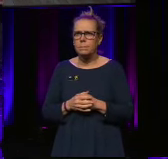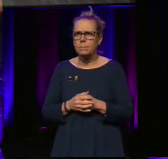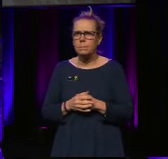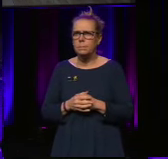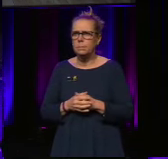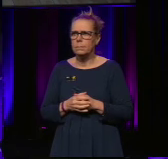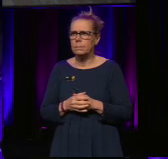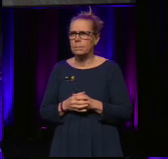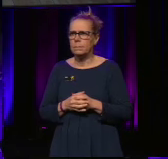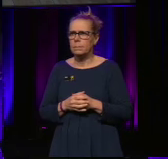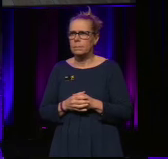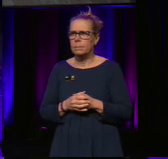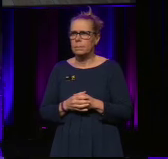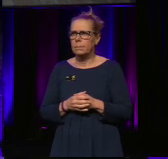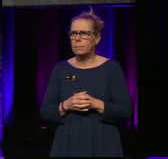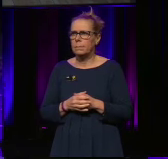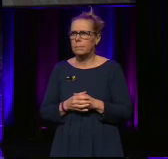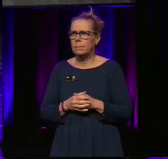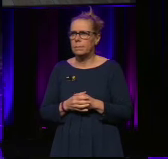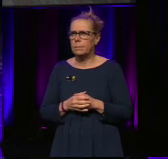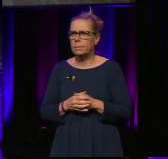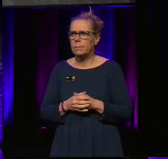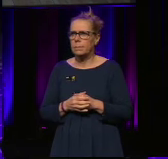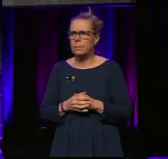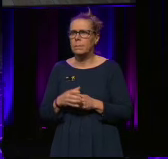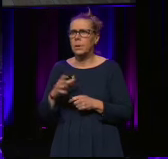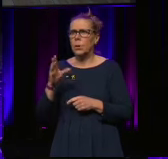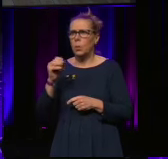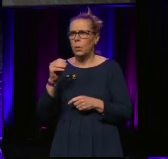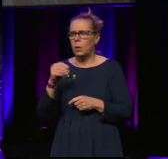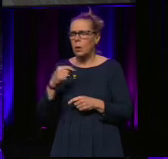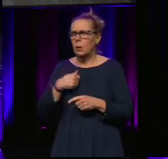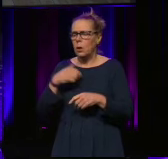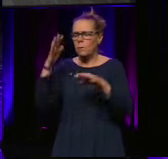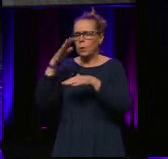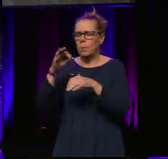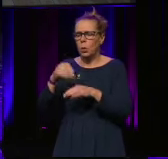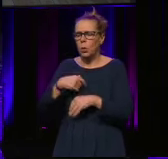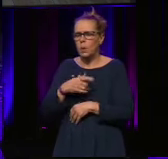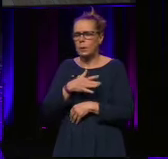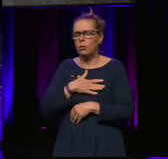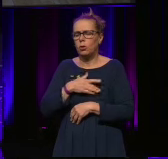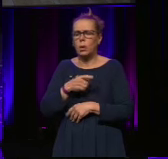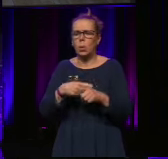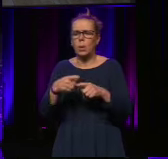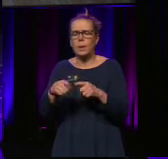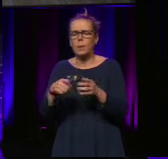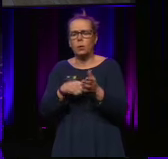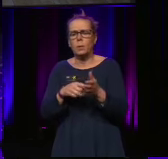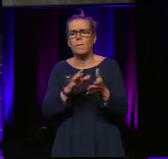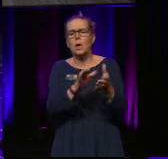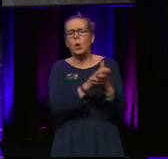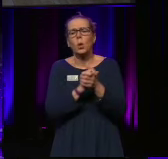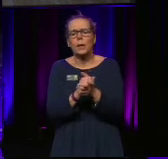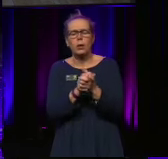mikrofon. Vad är jo, den? Hallå. Ja. Jag undrar hur ni ser på olika typer av kollegiala element för